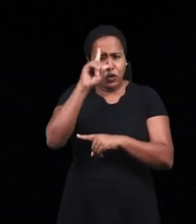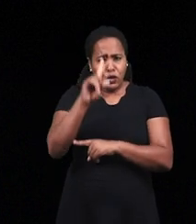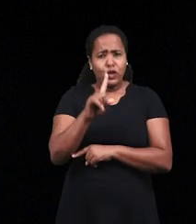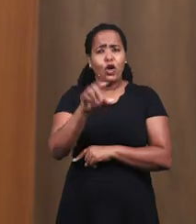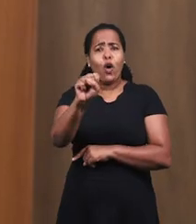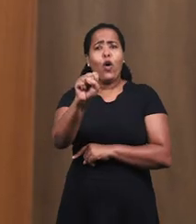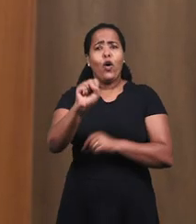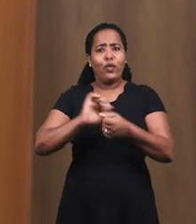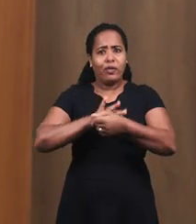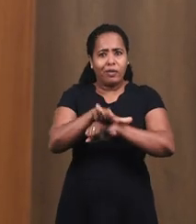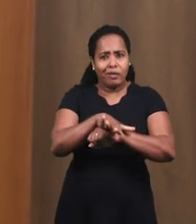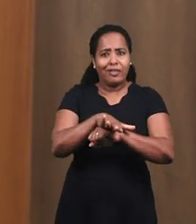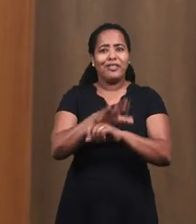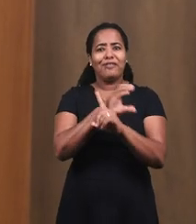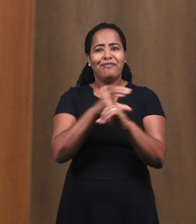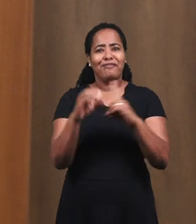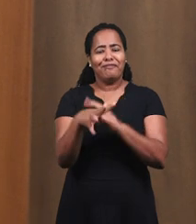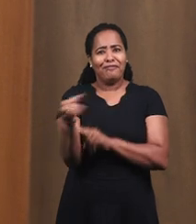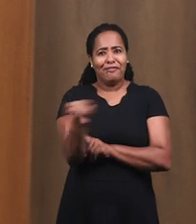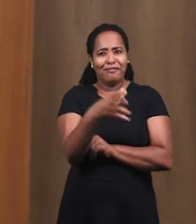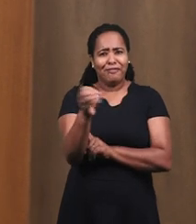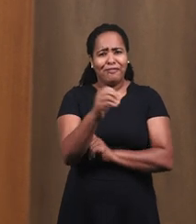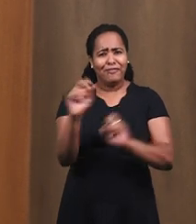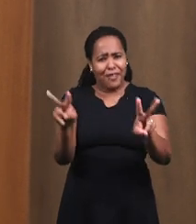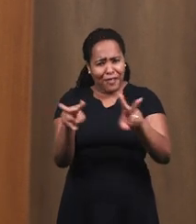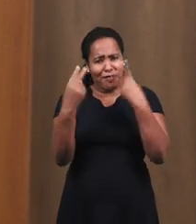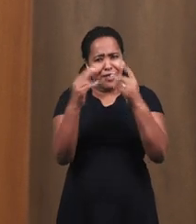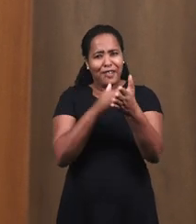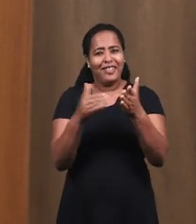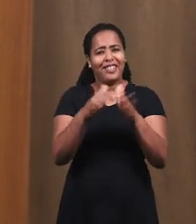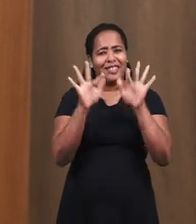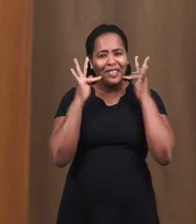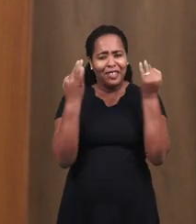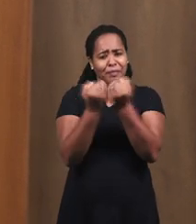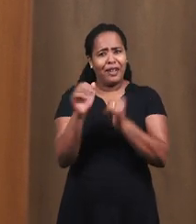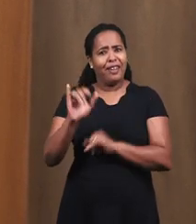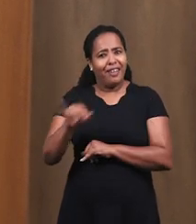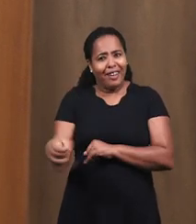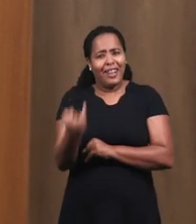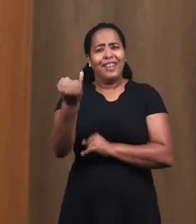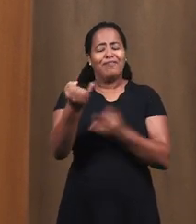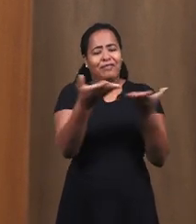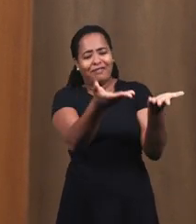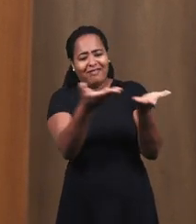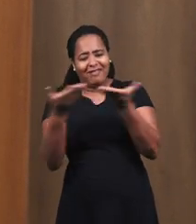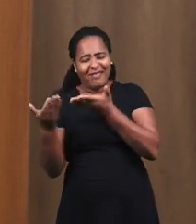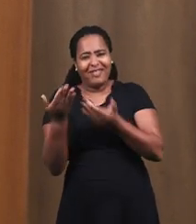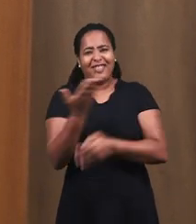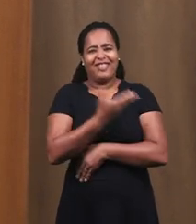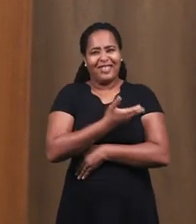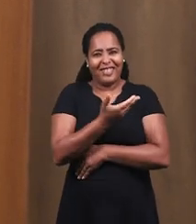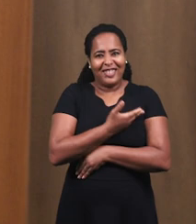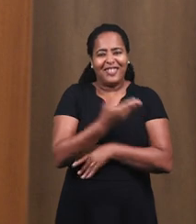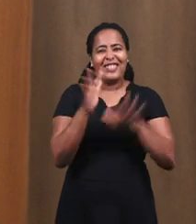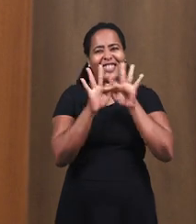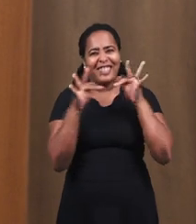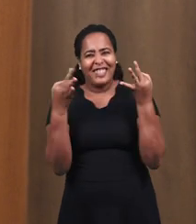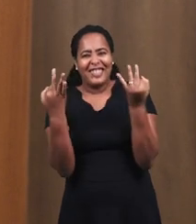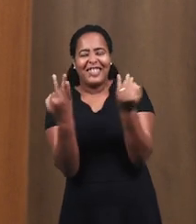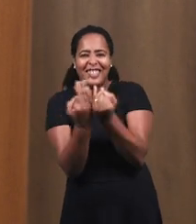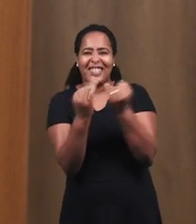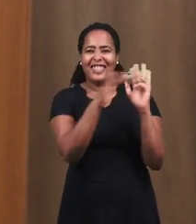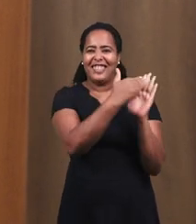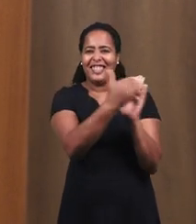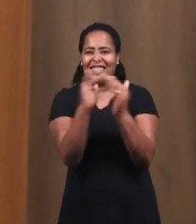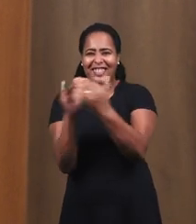culte inédit est publié. Regardez avec toute votre famille et profitez pour inviter vos amis, les membres de la